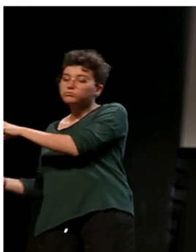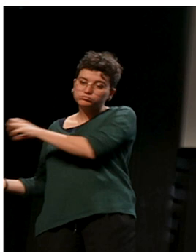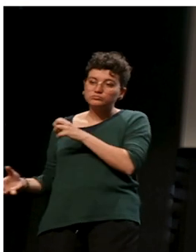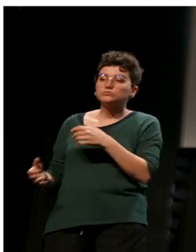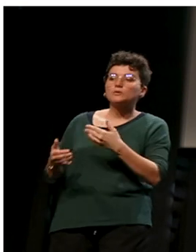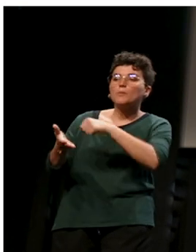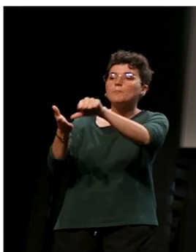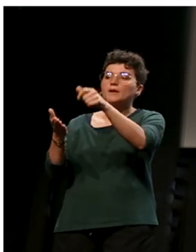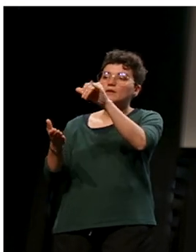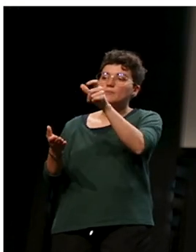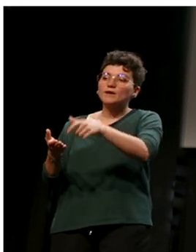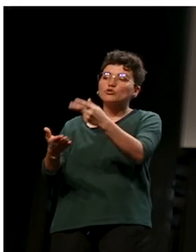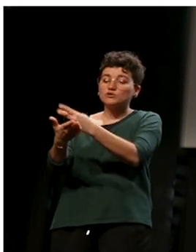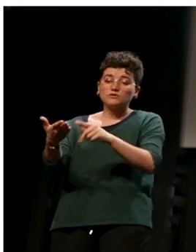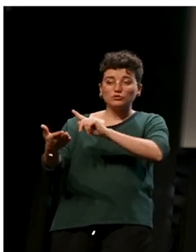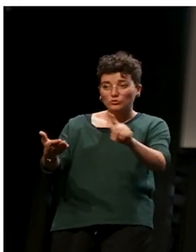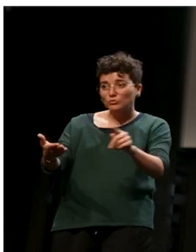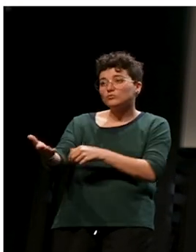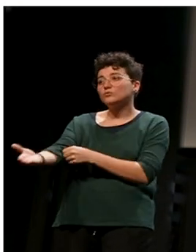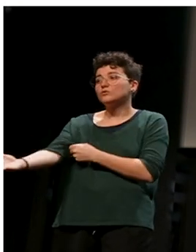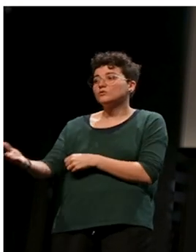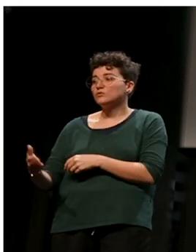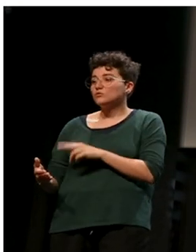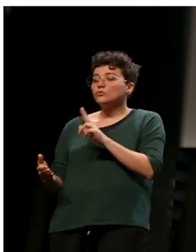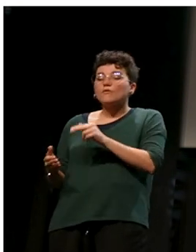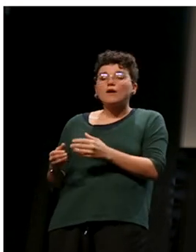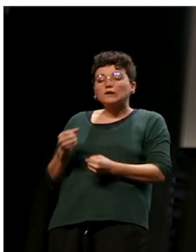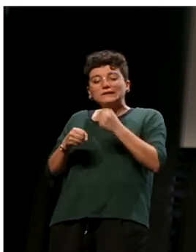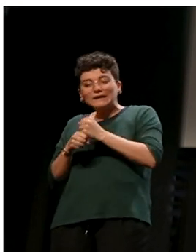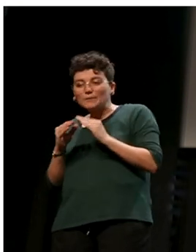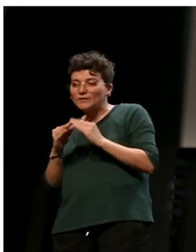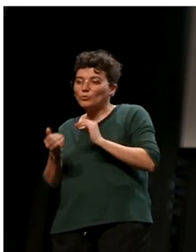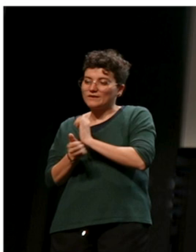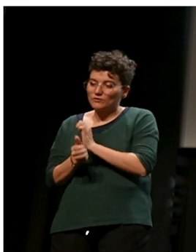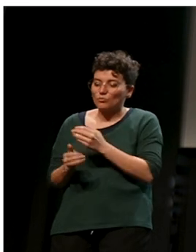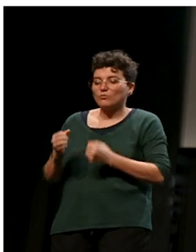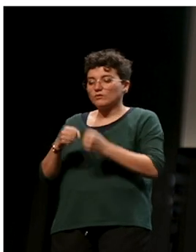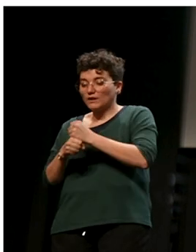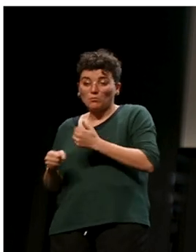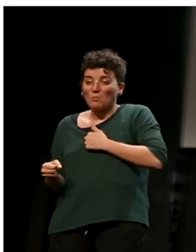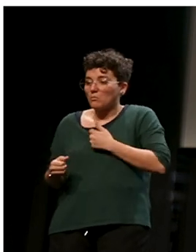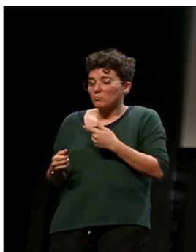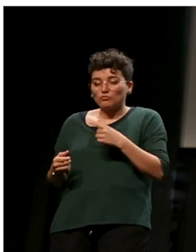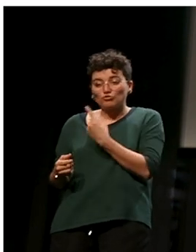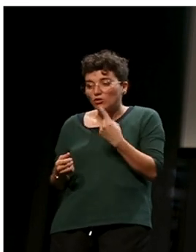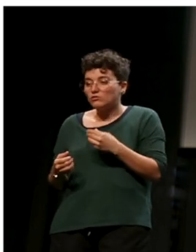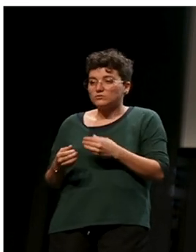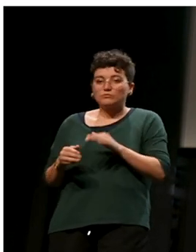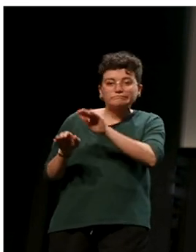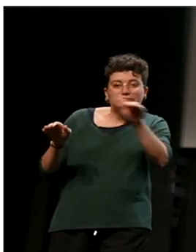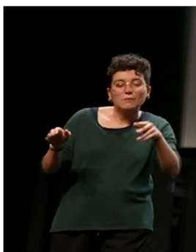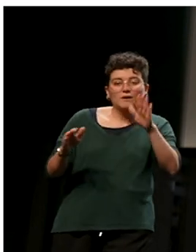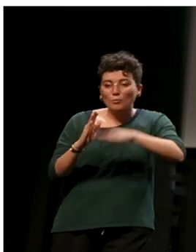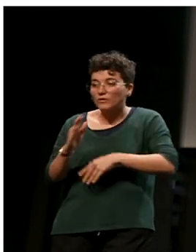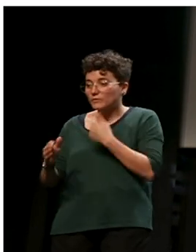plus. Tu vas pouvoir lancer une maison d'édition de plus, et ainsi de suite. Et donc aujourd'hui, forcément, comme tu le dis, on déborde de jeux et de maisons